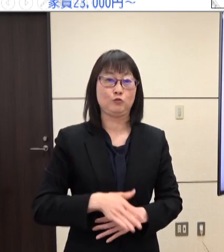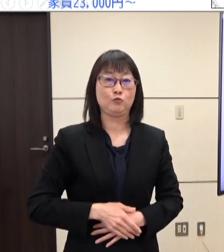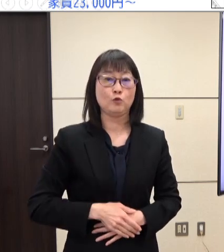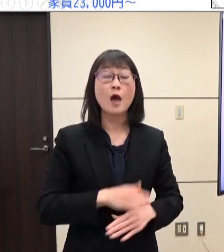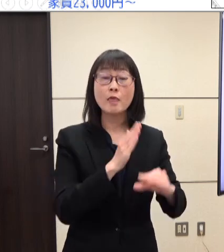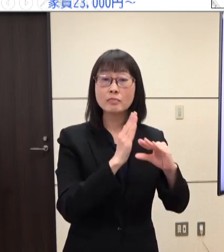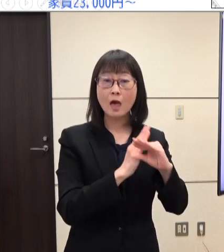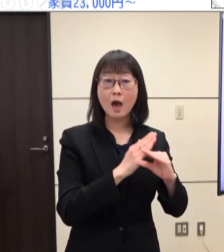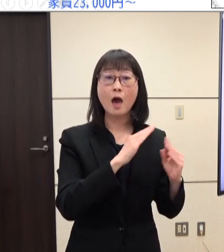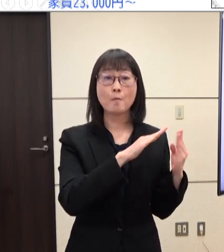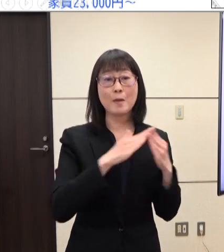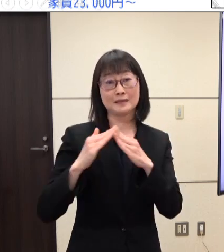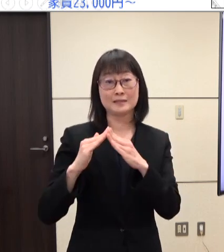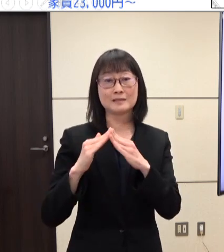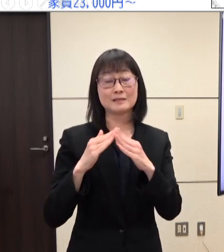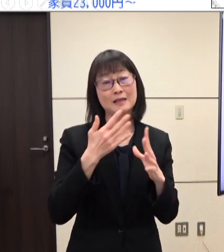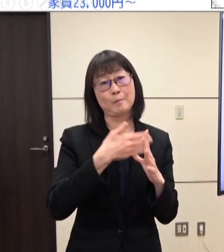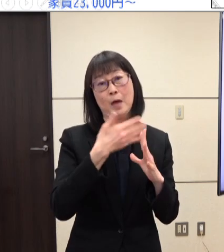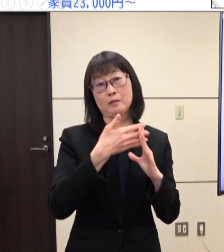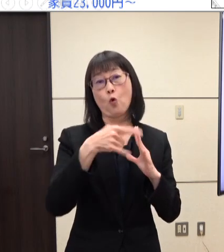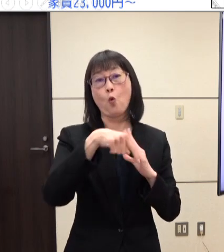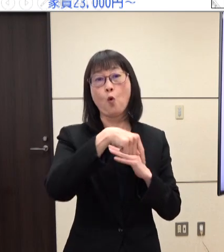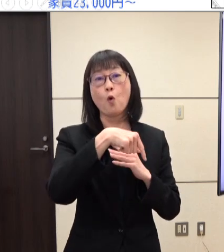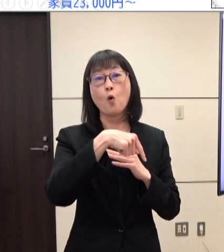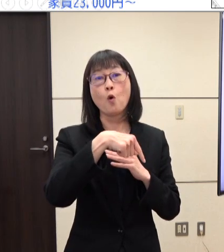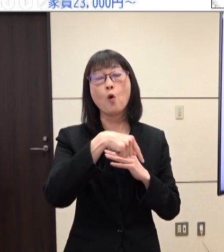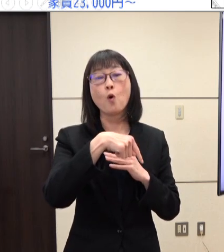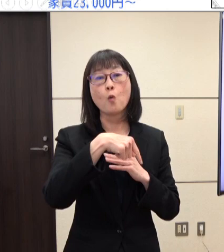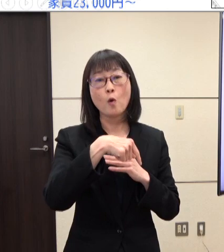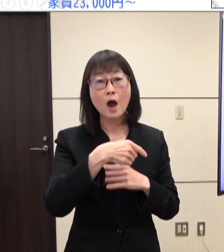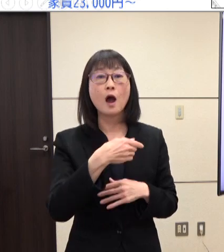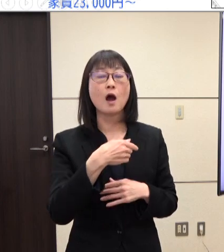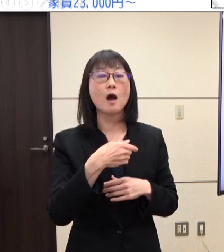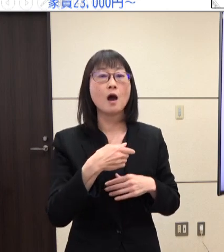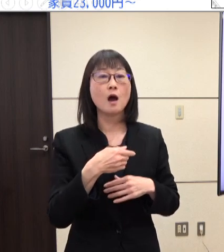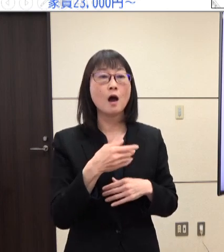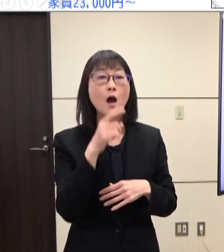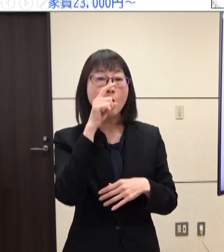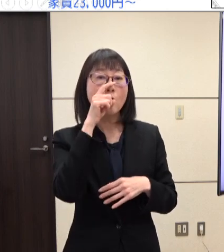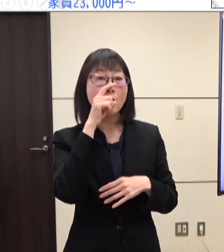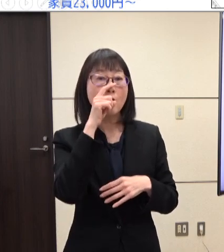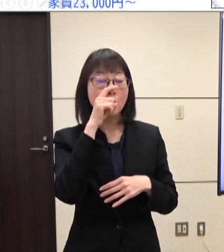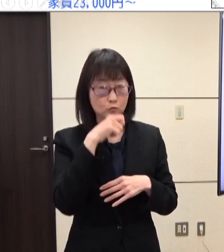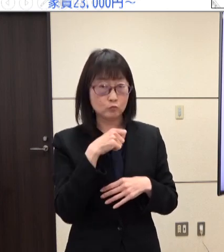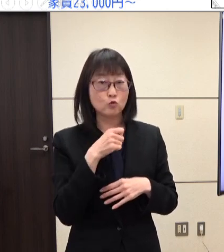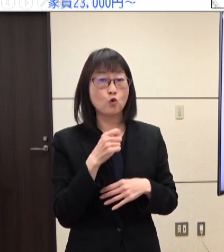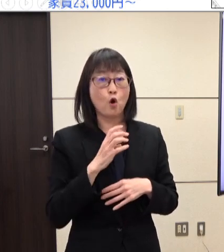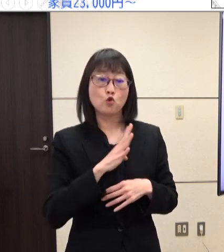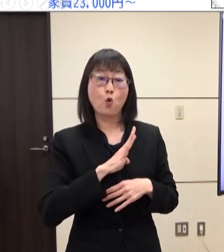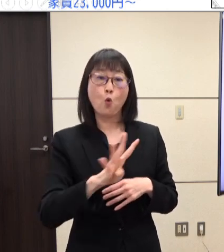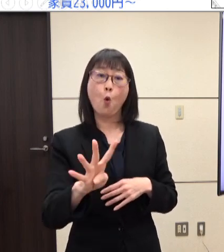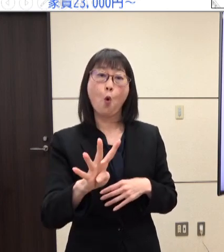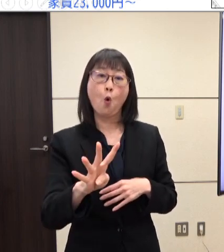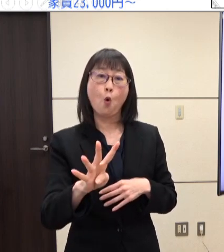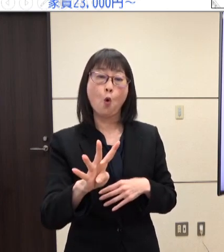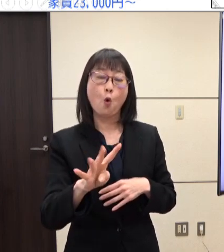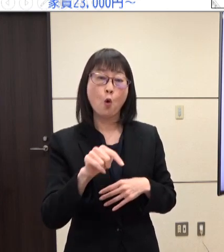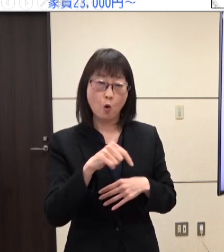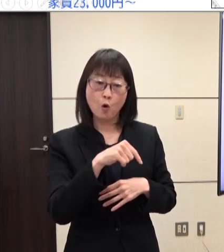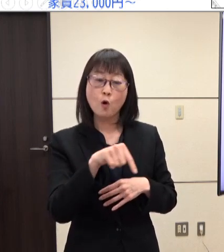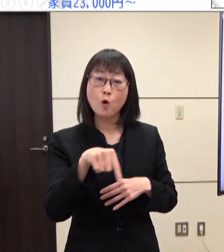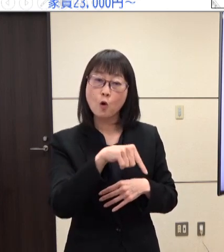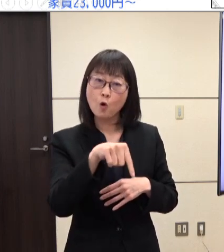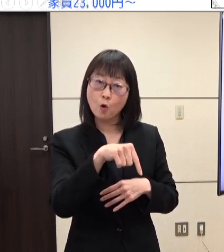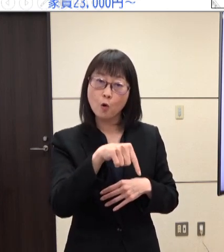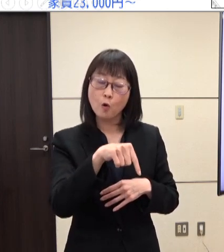地、これは旧国道4号の沿いにあるんじゃないかと思いますが、こ